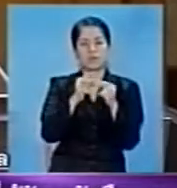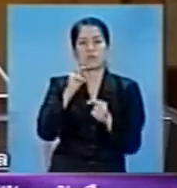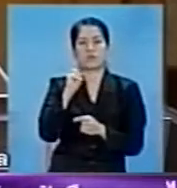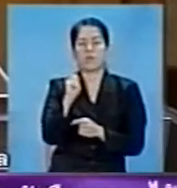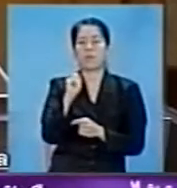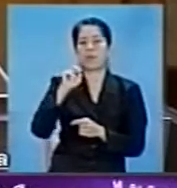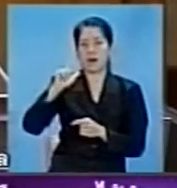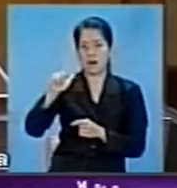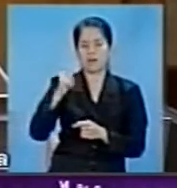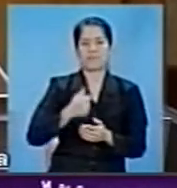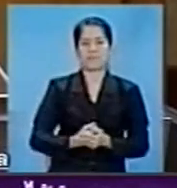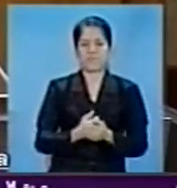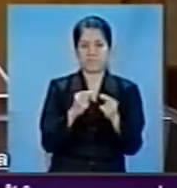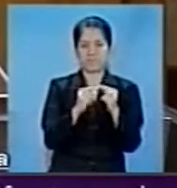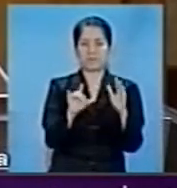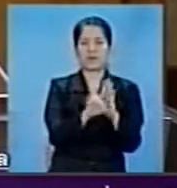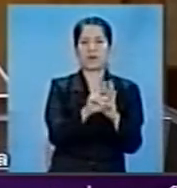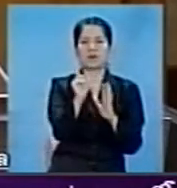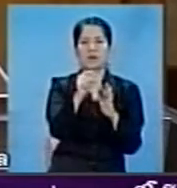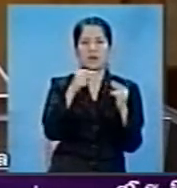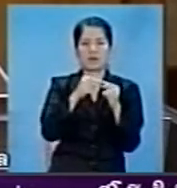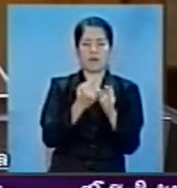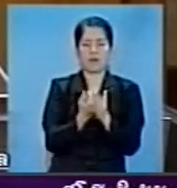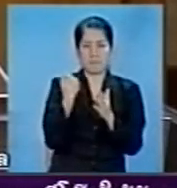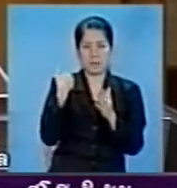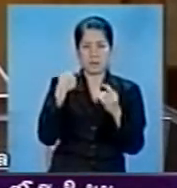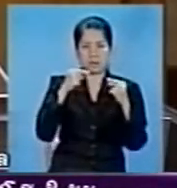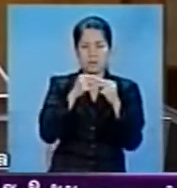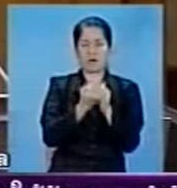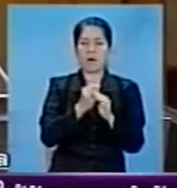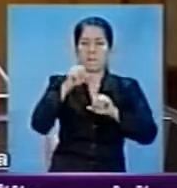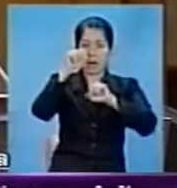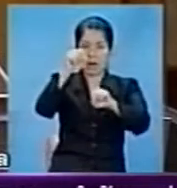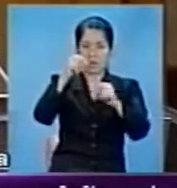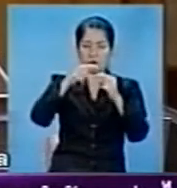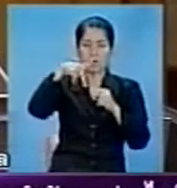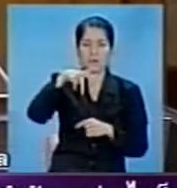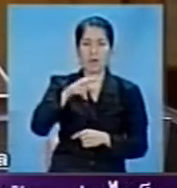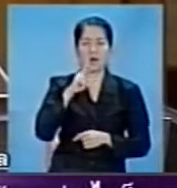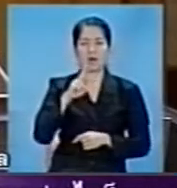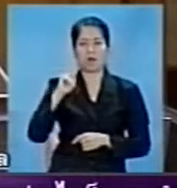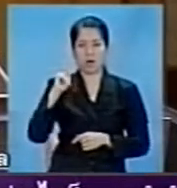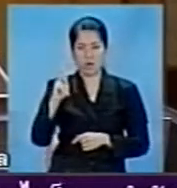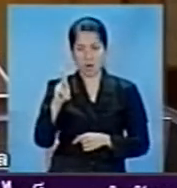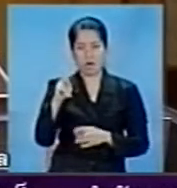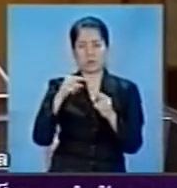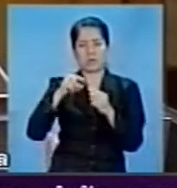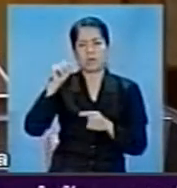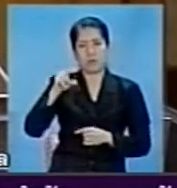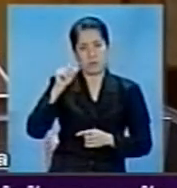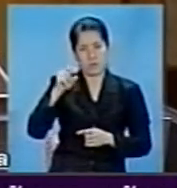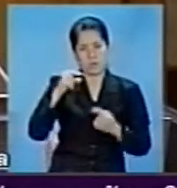สุดท้ายก็ต้องมีการประกาศพระราชกำหนดสถานการณ์ในการบริหารราชการในภาวะที่เป็นภาวะฉุกเ